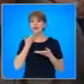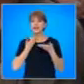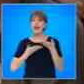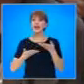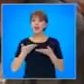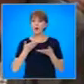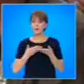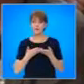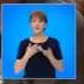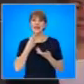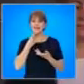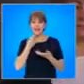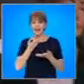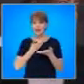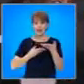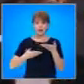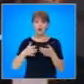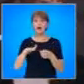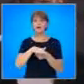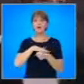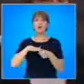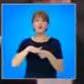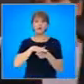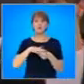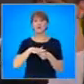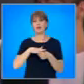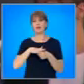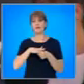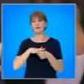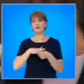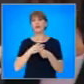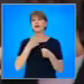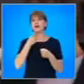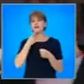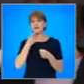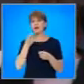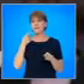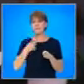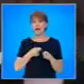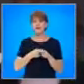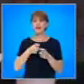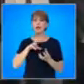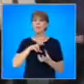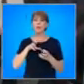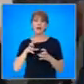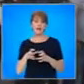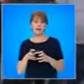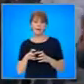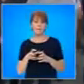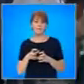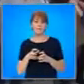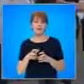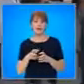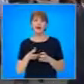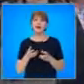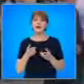За диалога като основен инструмент за правене на политика. Седми